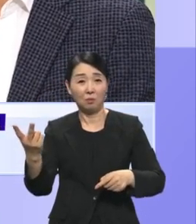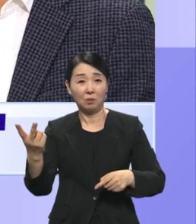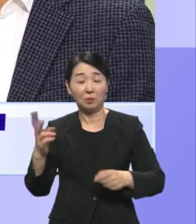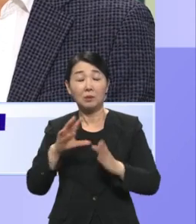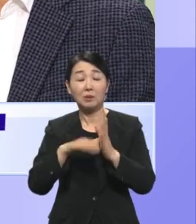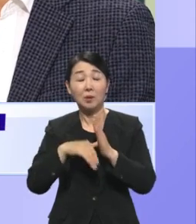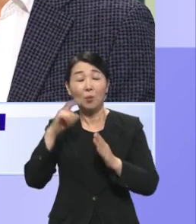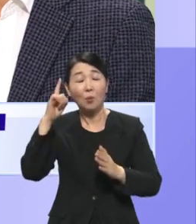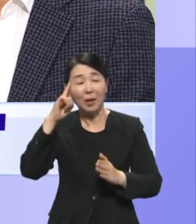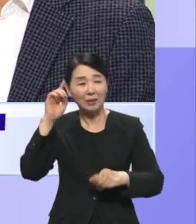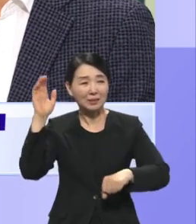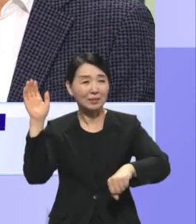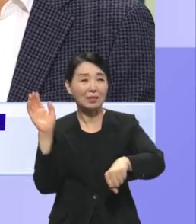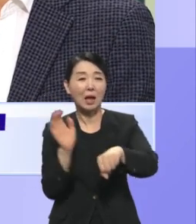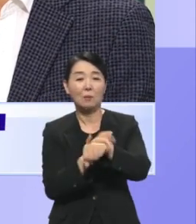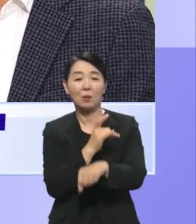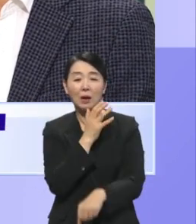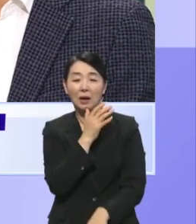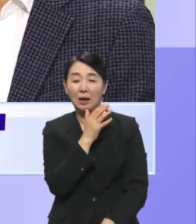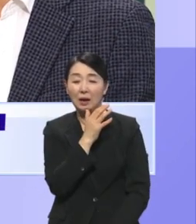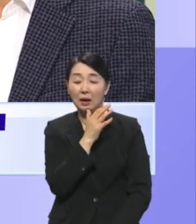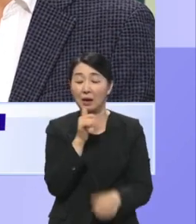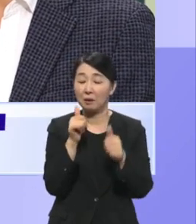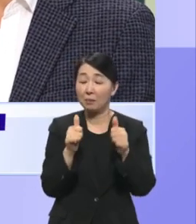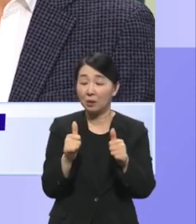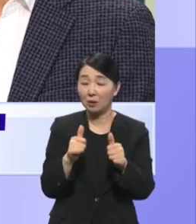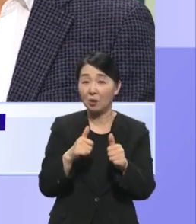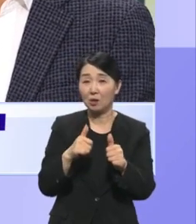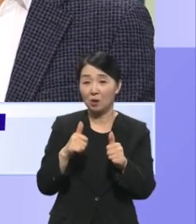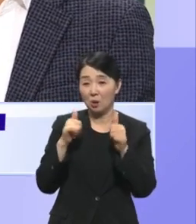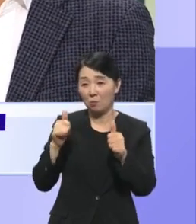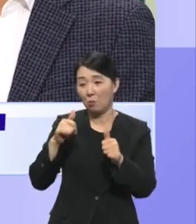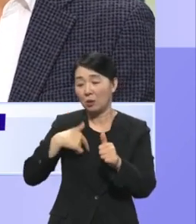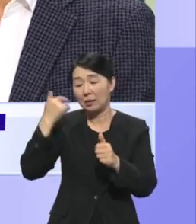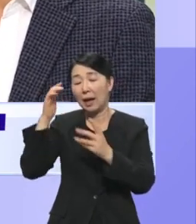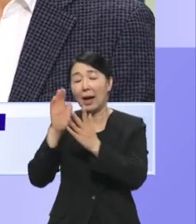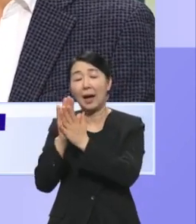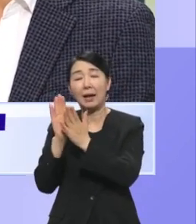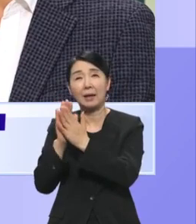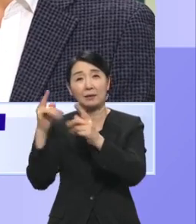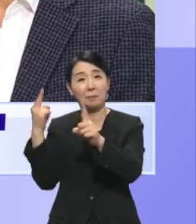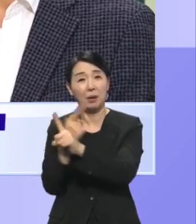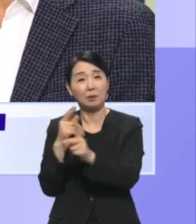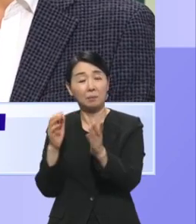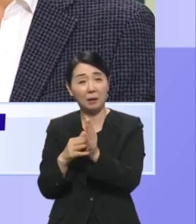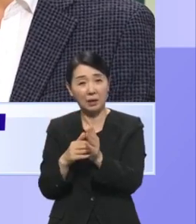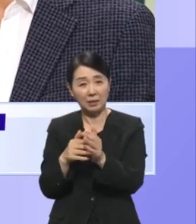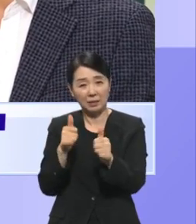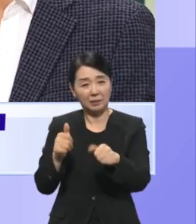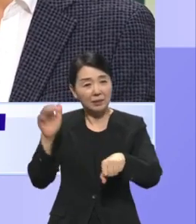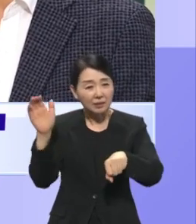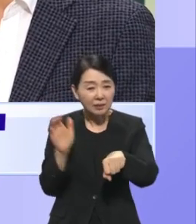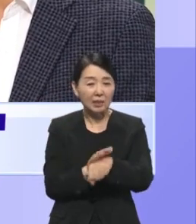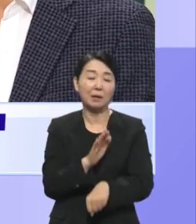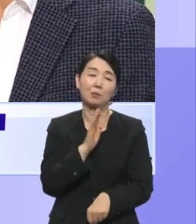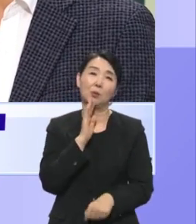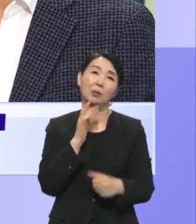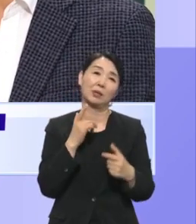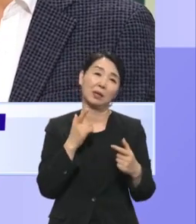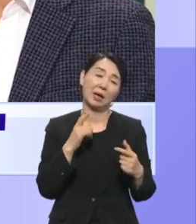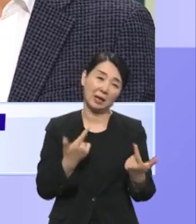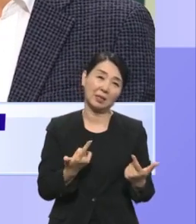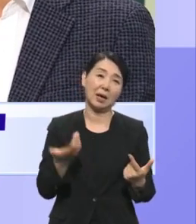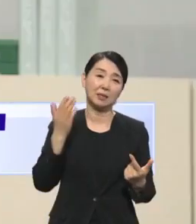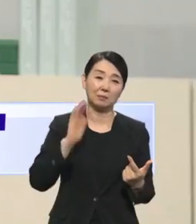오심이라고 잘못된 판결이라고 해서 법의 스스로 그걸 제심을 통해서 바로잡는 경우도 있고 50은 아니지만 그 당시에는 그의